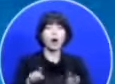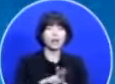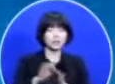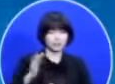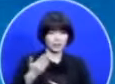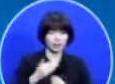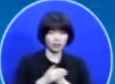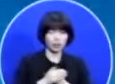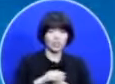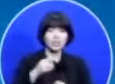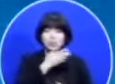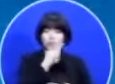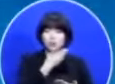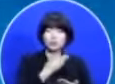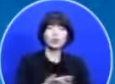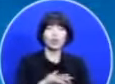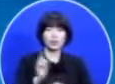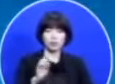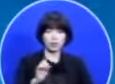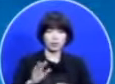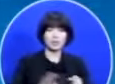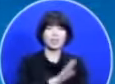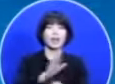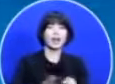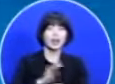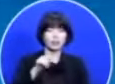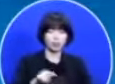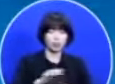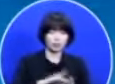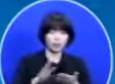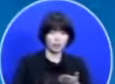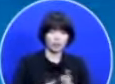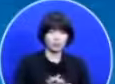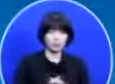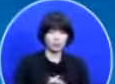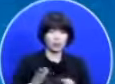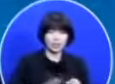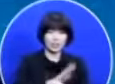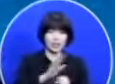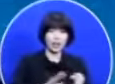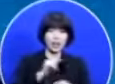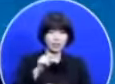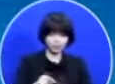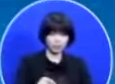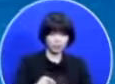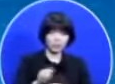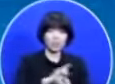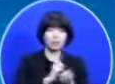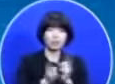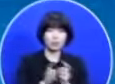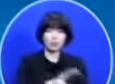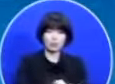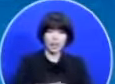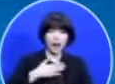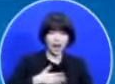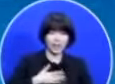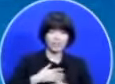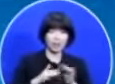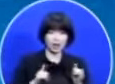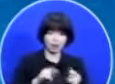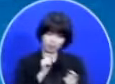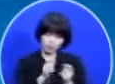중요한 기준이 사랑하는 것이라는 겁니다 그런데 사랑하는 것이 서로 잘 아는 사람 친한